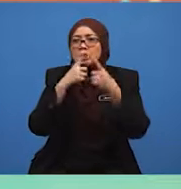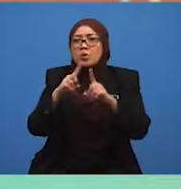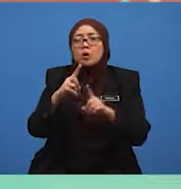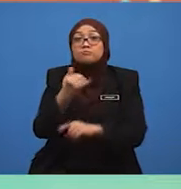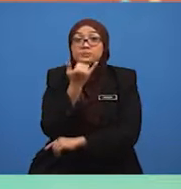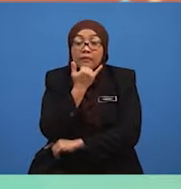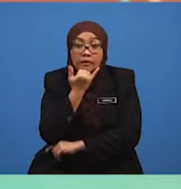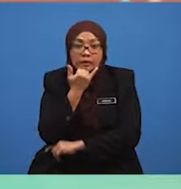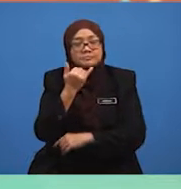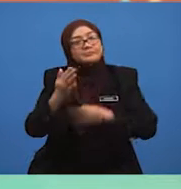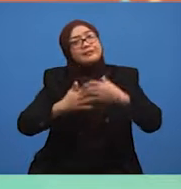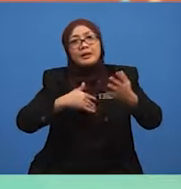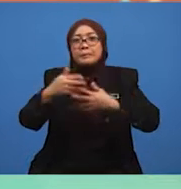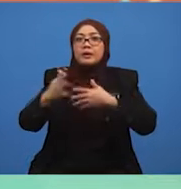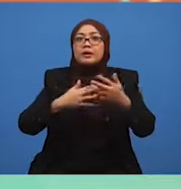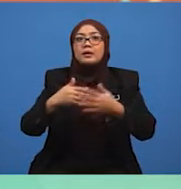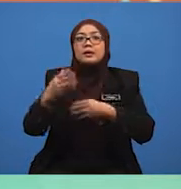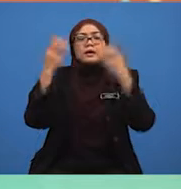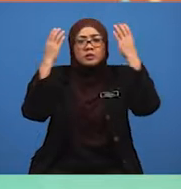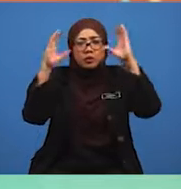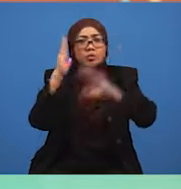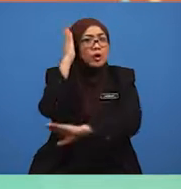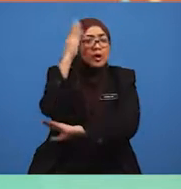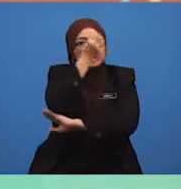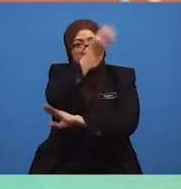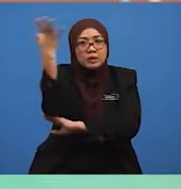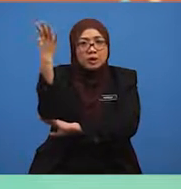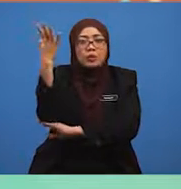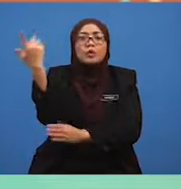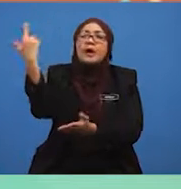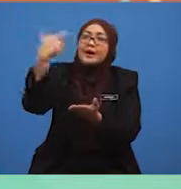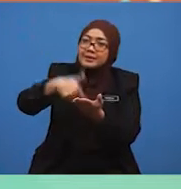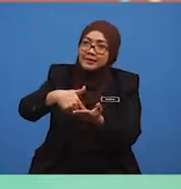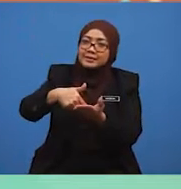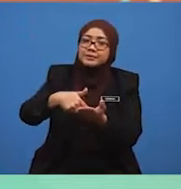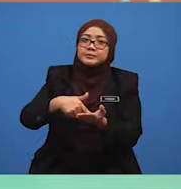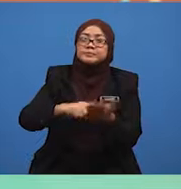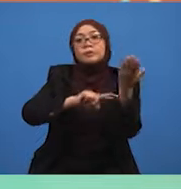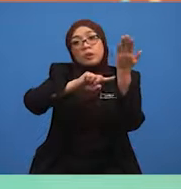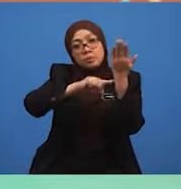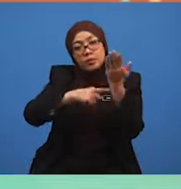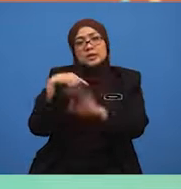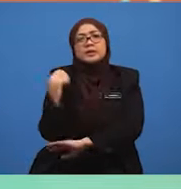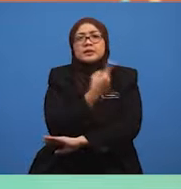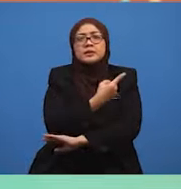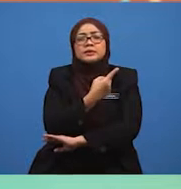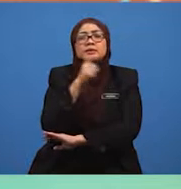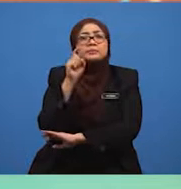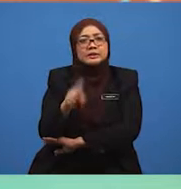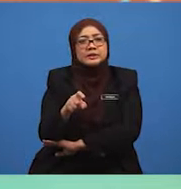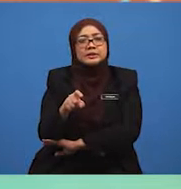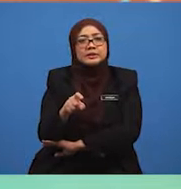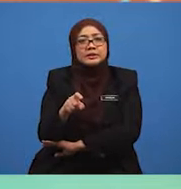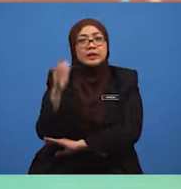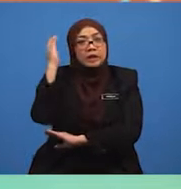apa. Mr. Q akan menerangkan sekali lagi. Mula-mula, kita perlu pastikan di manakah kita